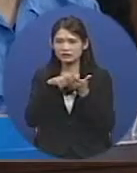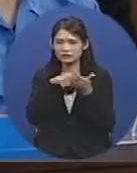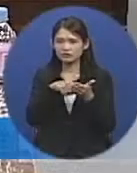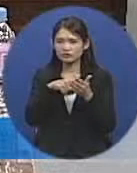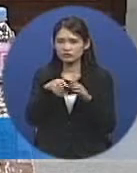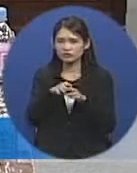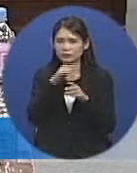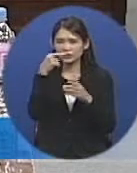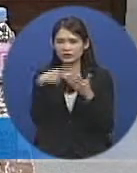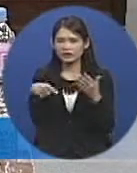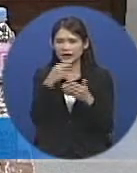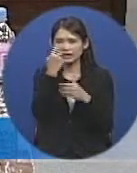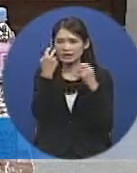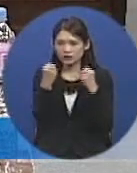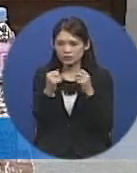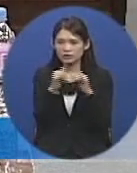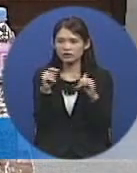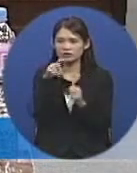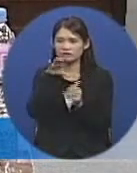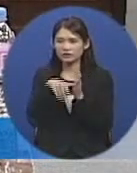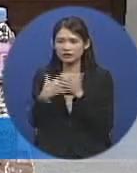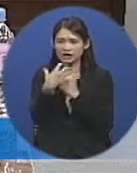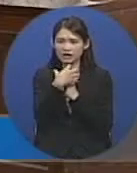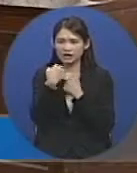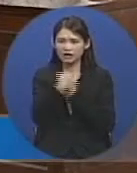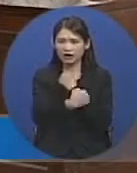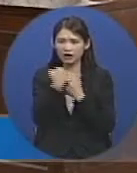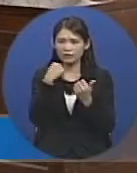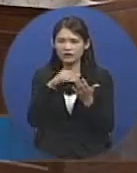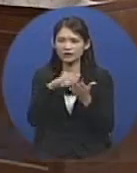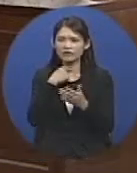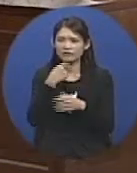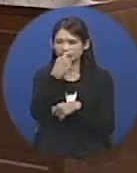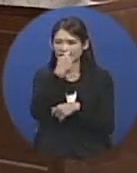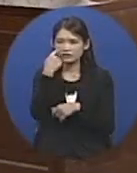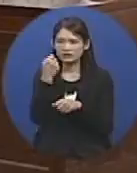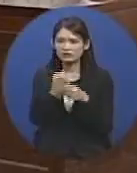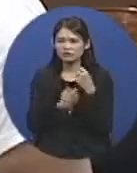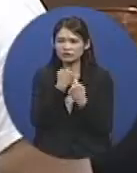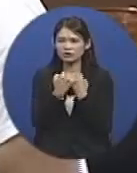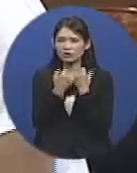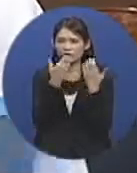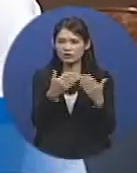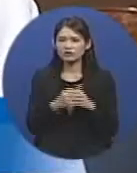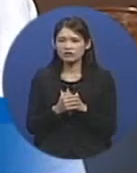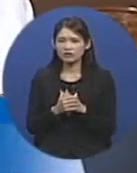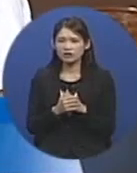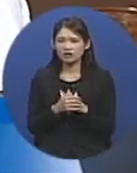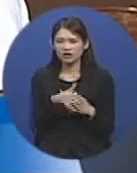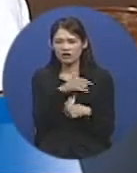피해 생존자들은 사건 당시 겪은 가혹행위에 대해 가감없이 드러냈습니다. 너무